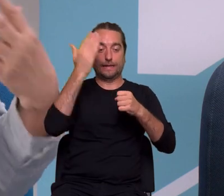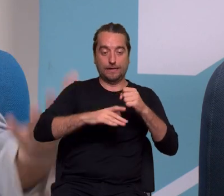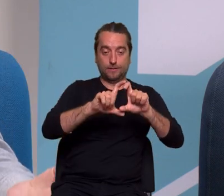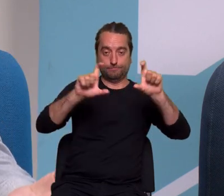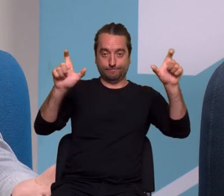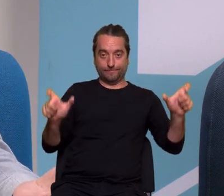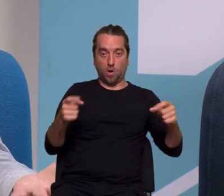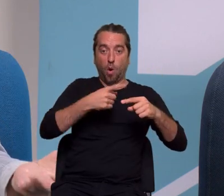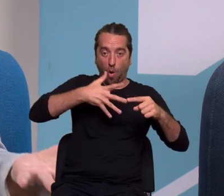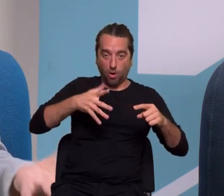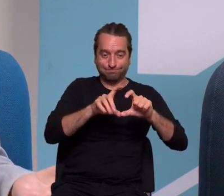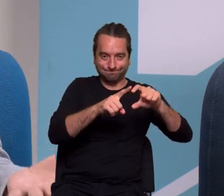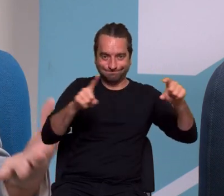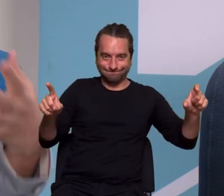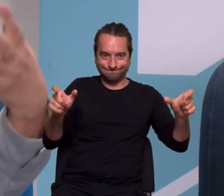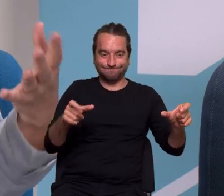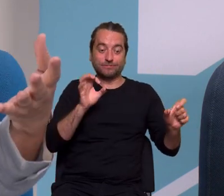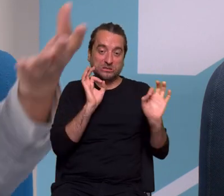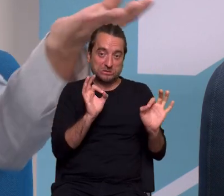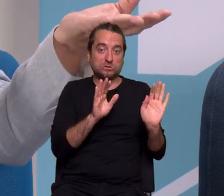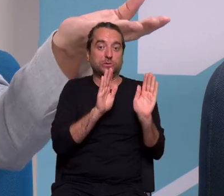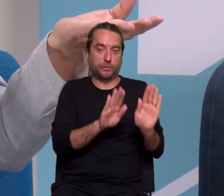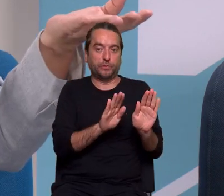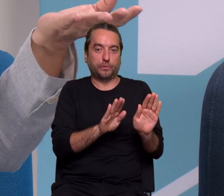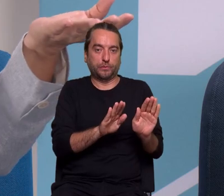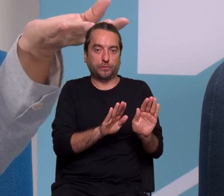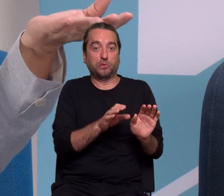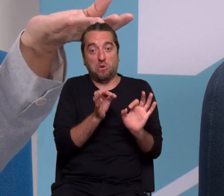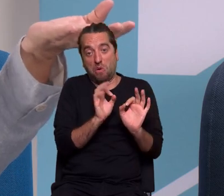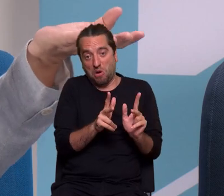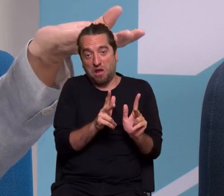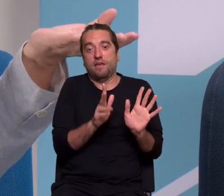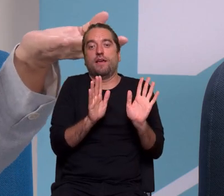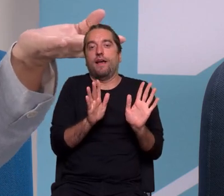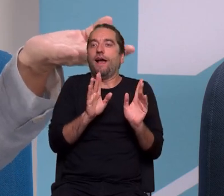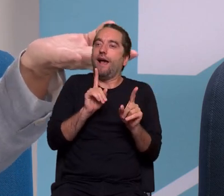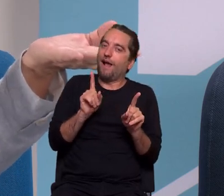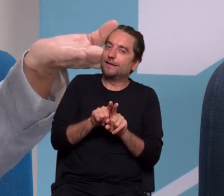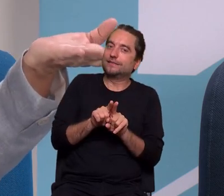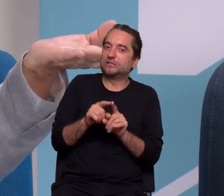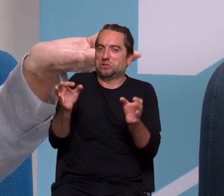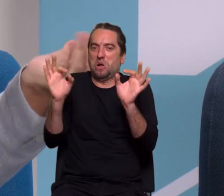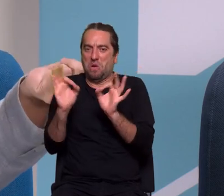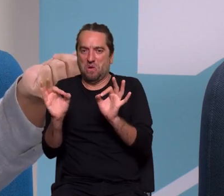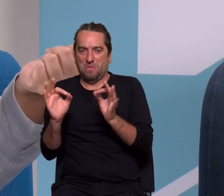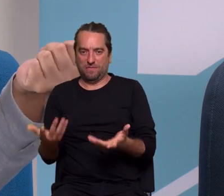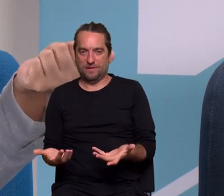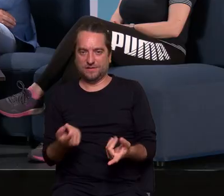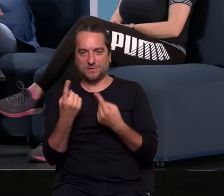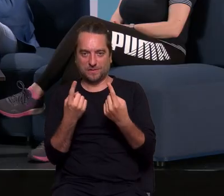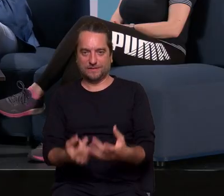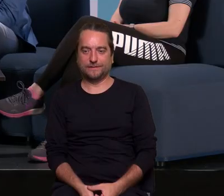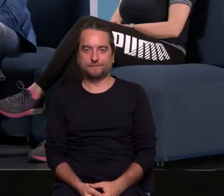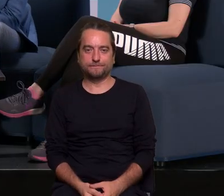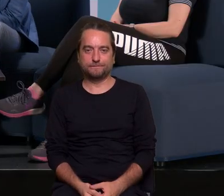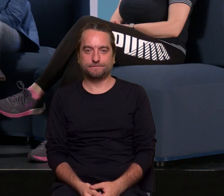zachowało, jest dobre, ale z drugiej strony, panie profesorze, to jest przerażające, prawda?